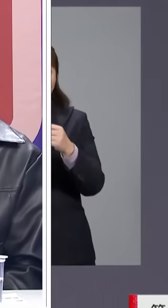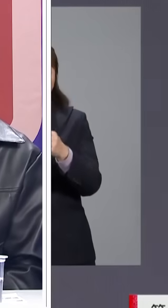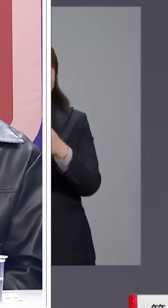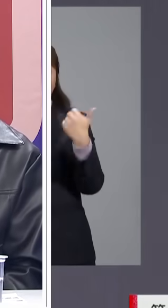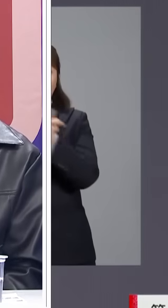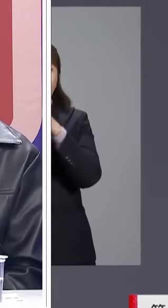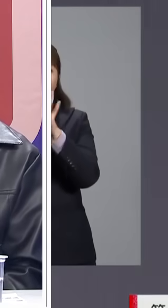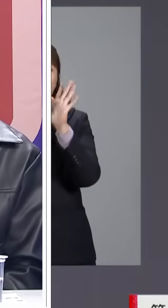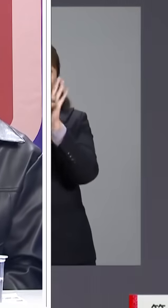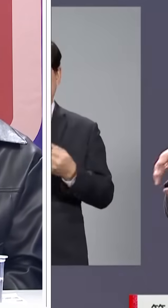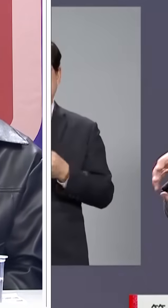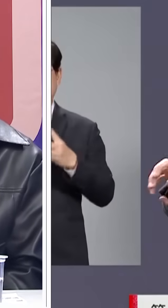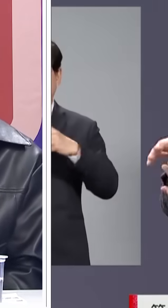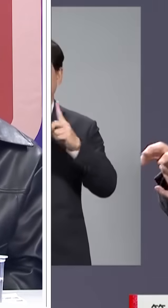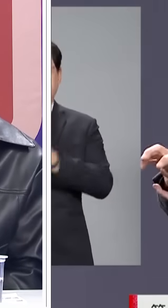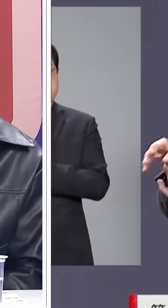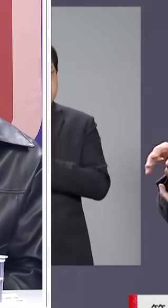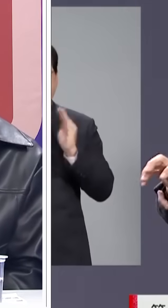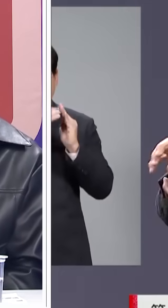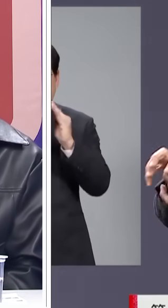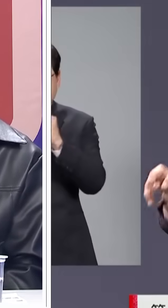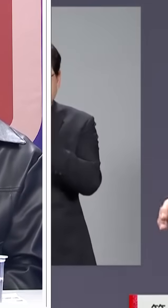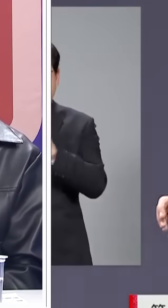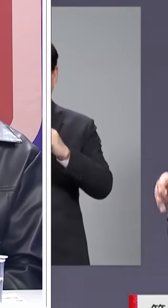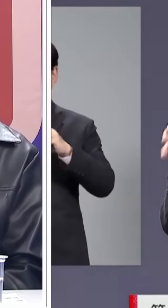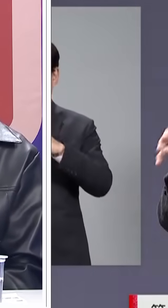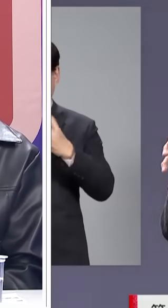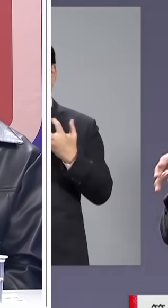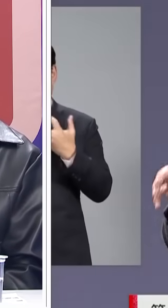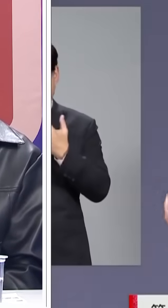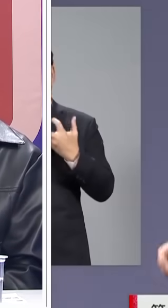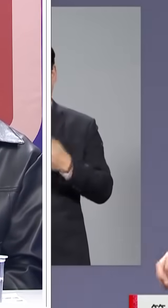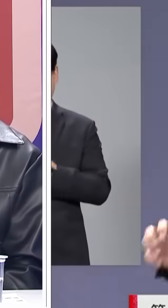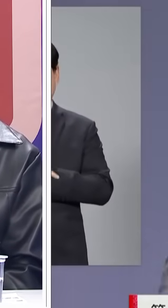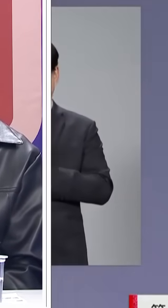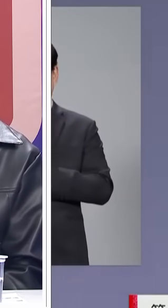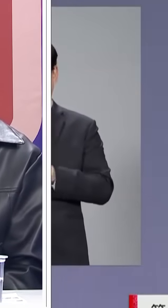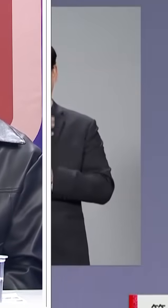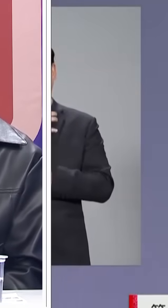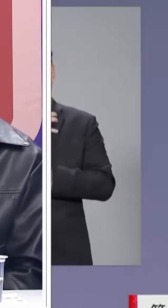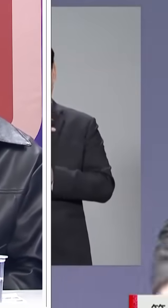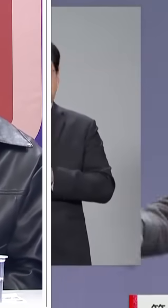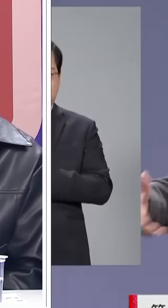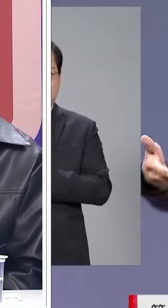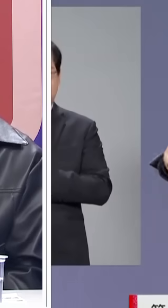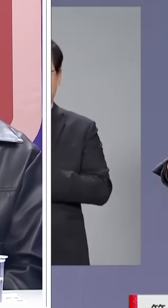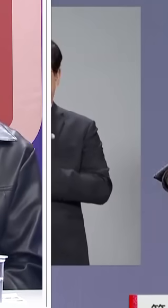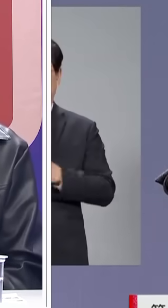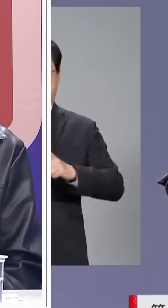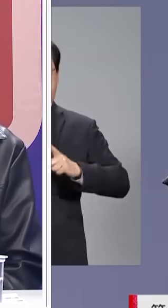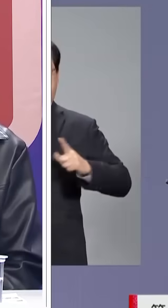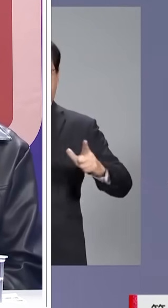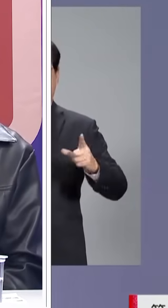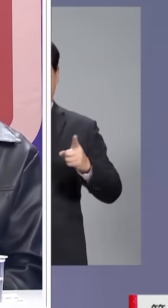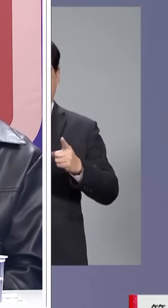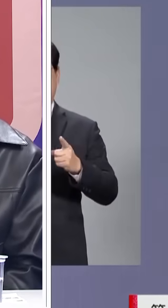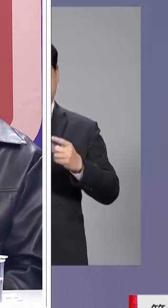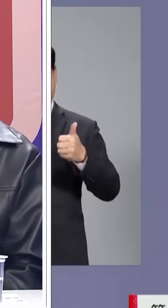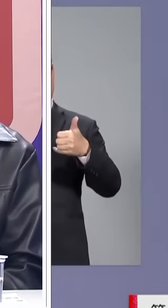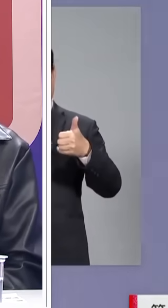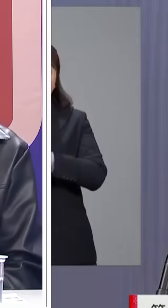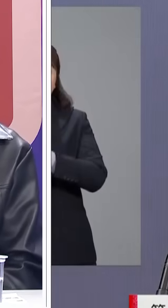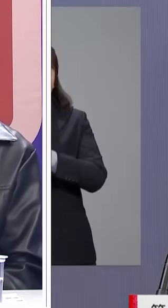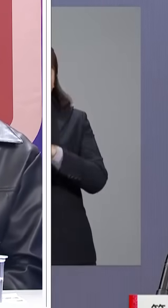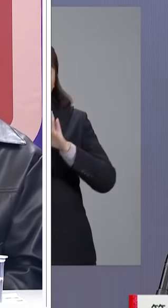一个蔡英文的样子，或者他是把稿子给念完了，就说哦，不管他有没有什么什么价值，民进党认为那叫稳健啊，有人说听了